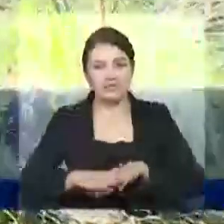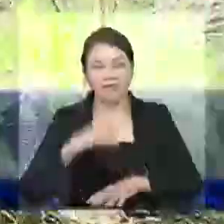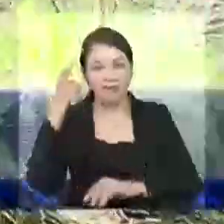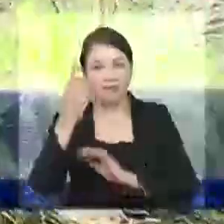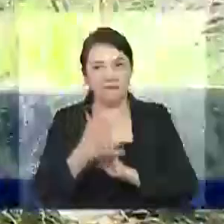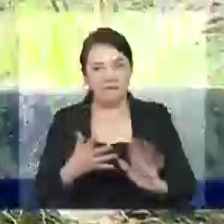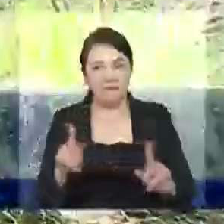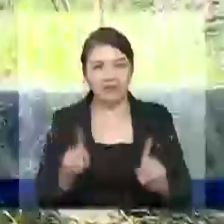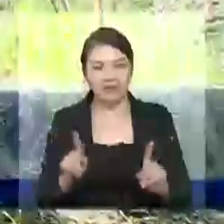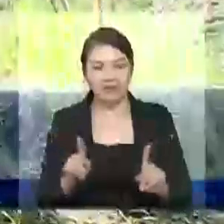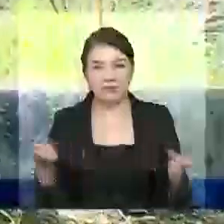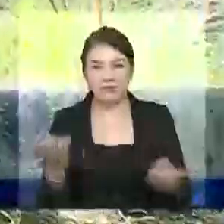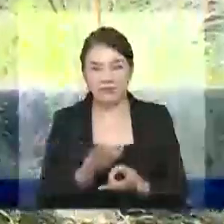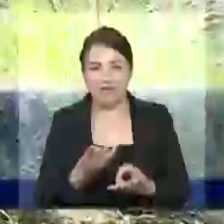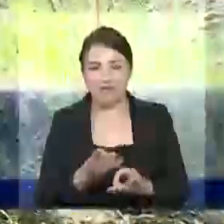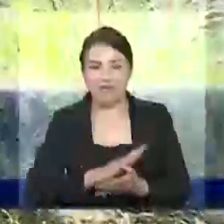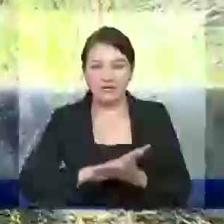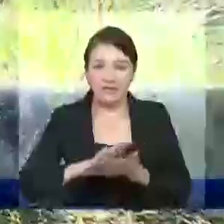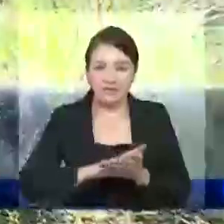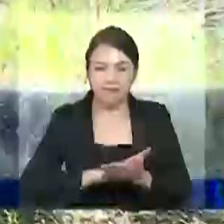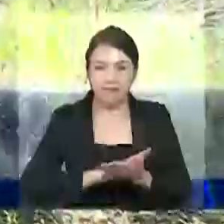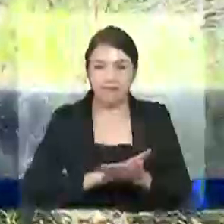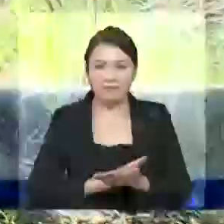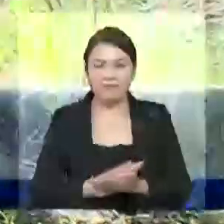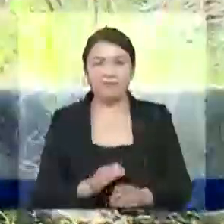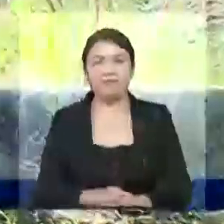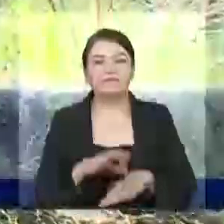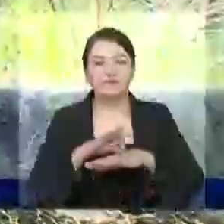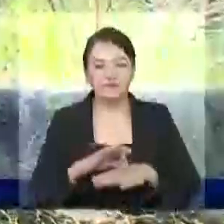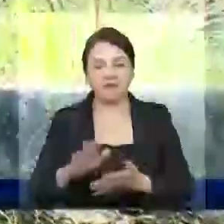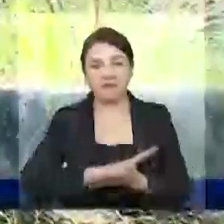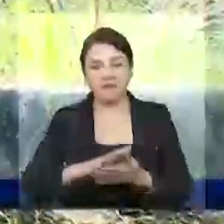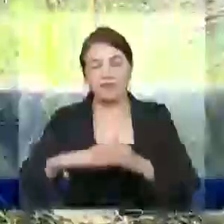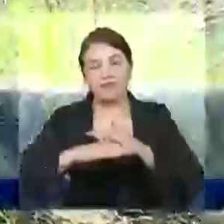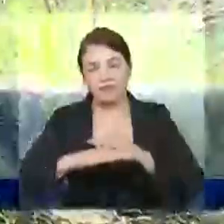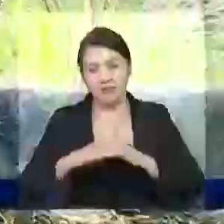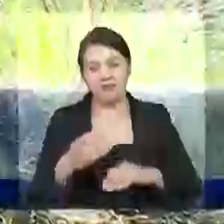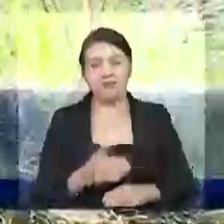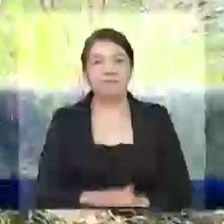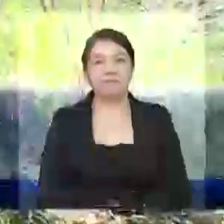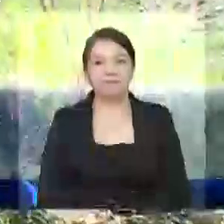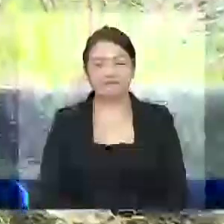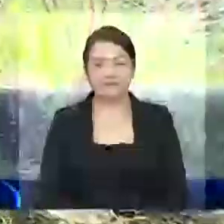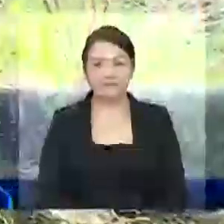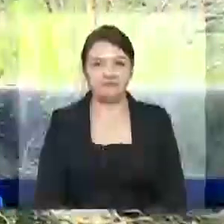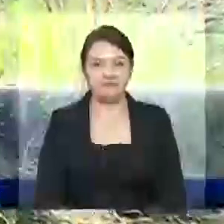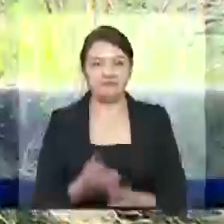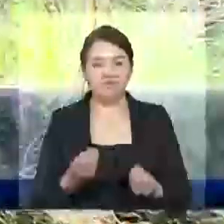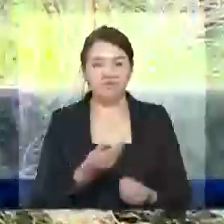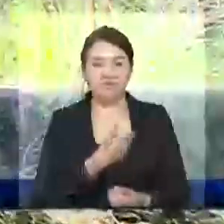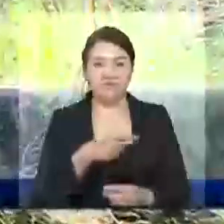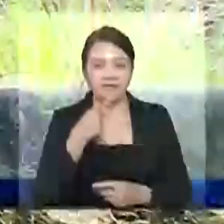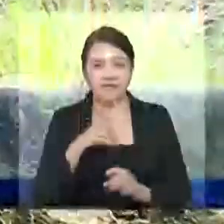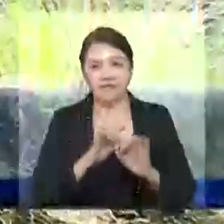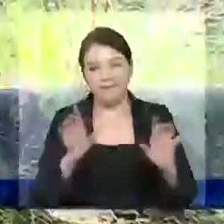что надо содержать чистоте, но вывоз организовывается бесплатно в рамках этого по любым принимам. Еще раз хочу сказать, что